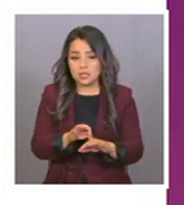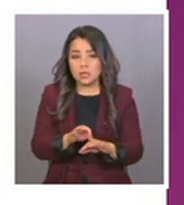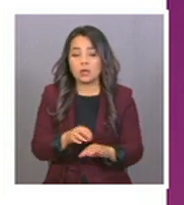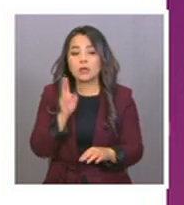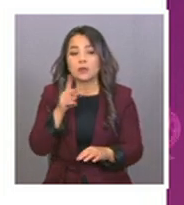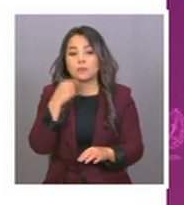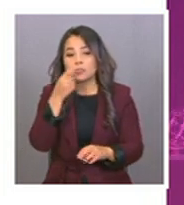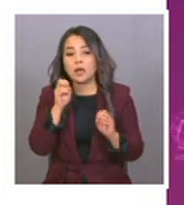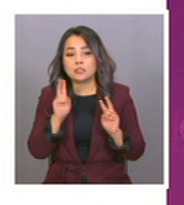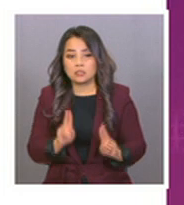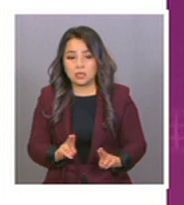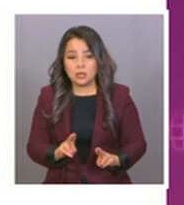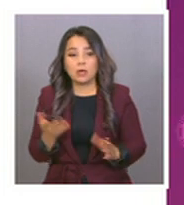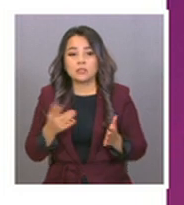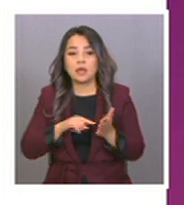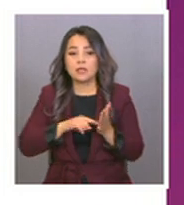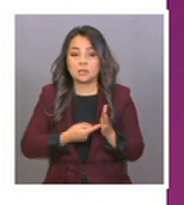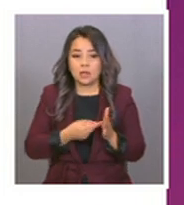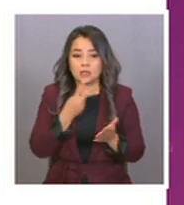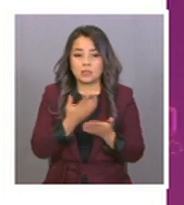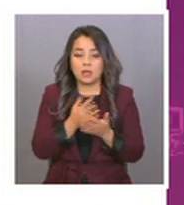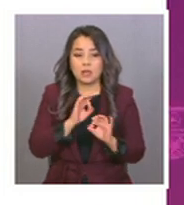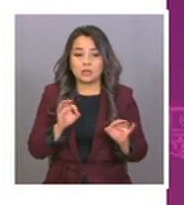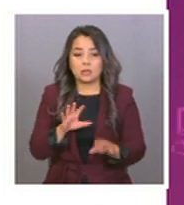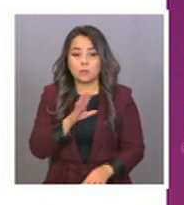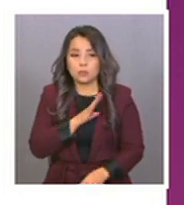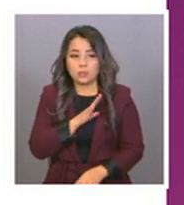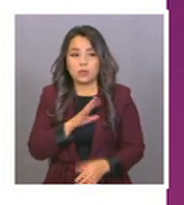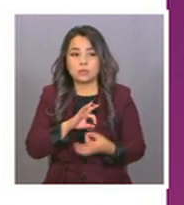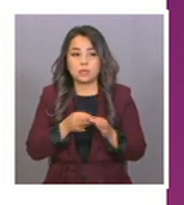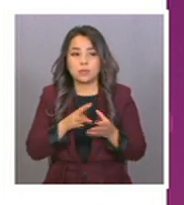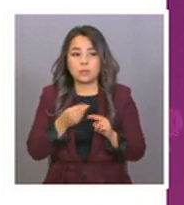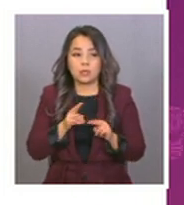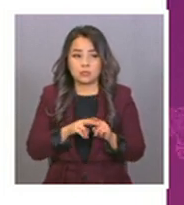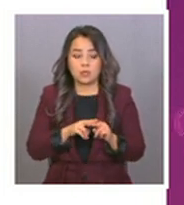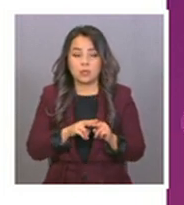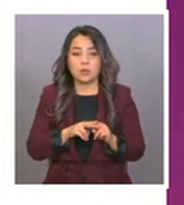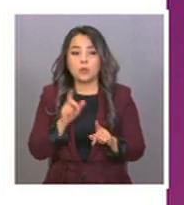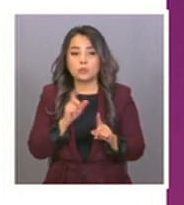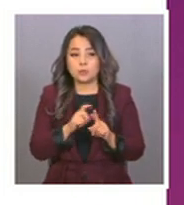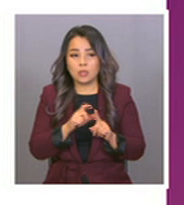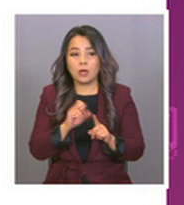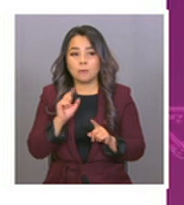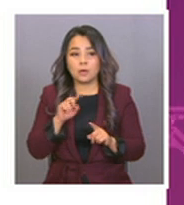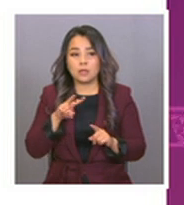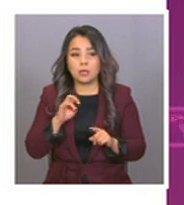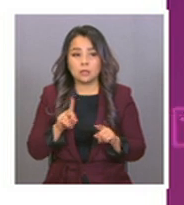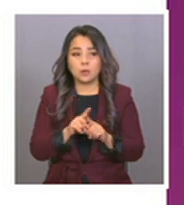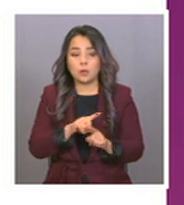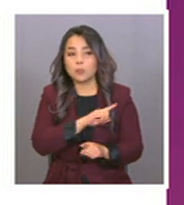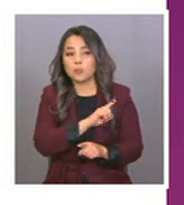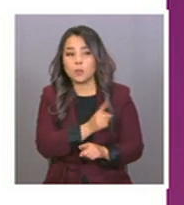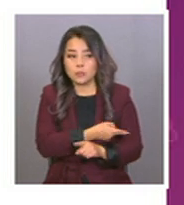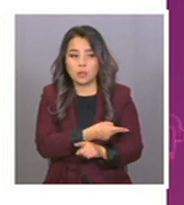арналды, не мақсатпен айтылды. Шешендік сөздер. Ақ білектің күшімен, ақ